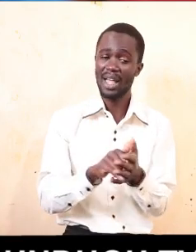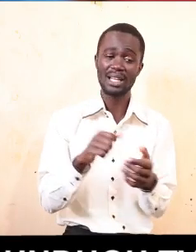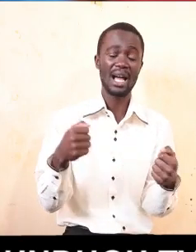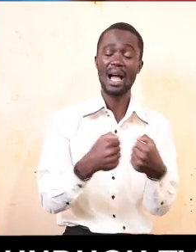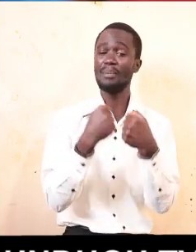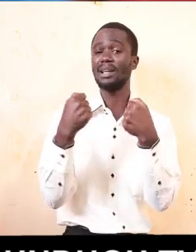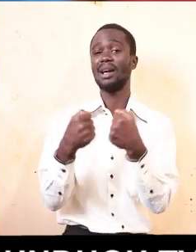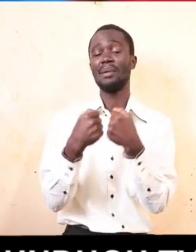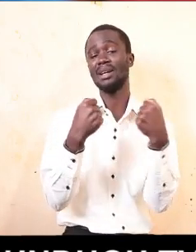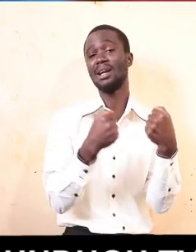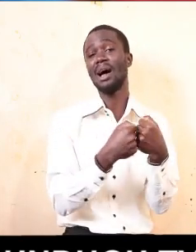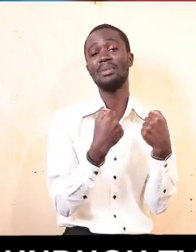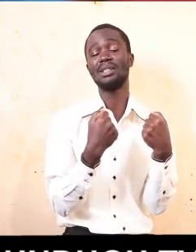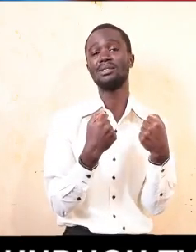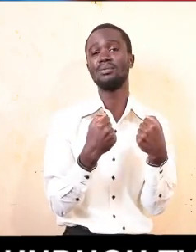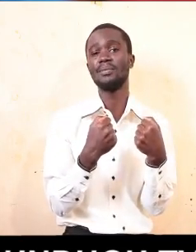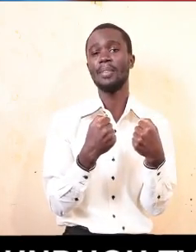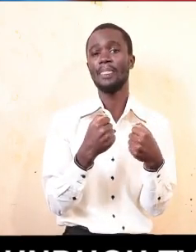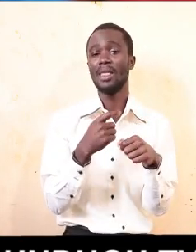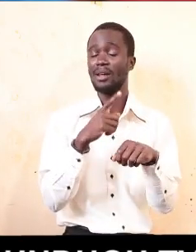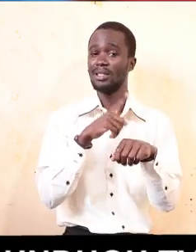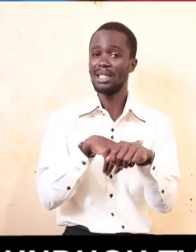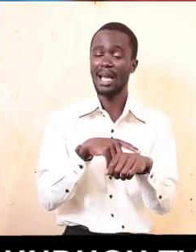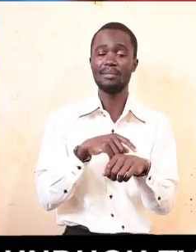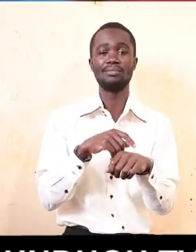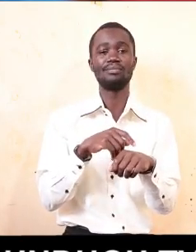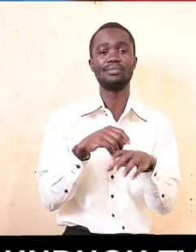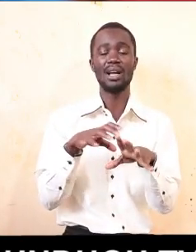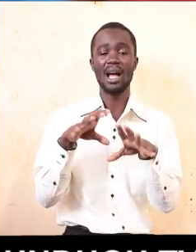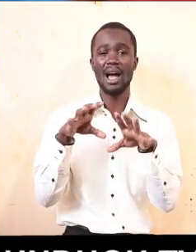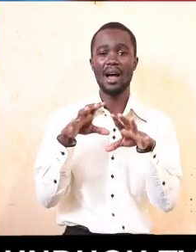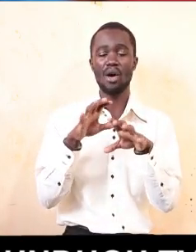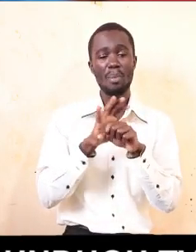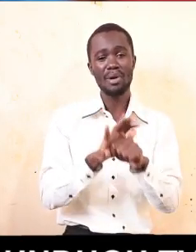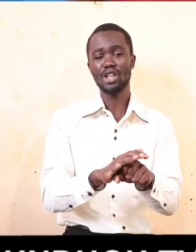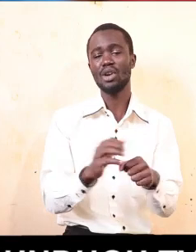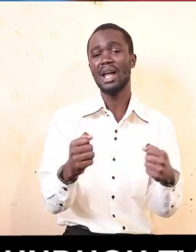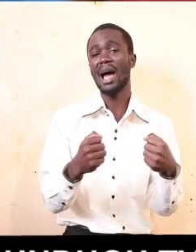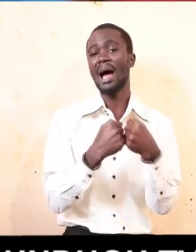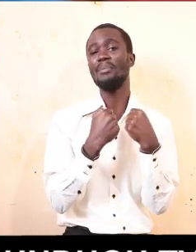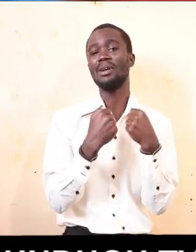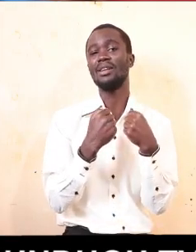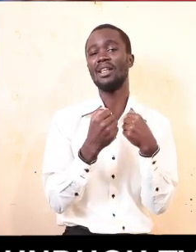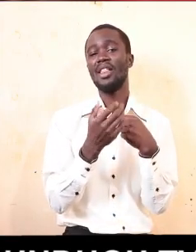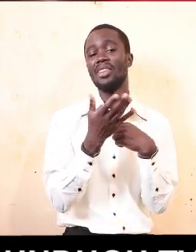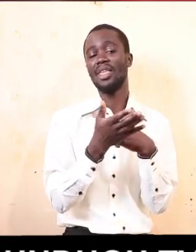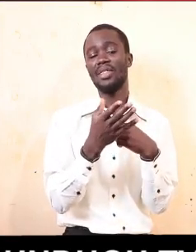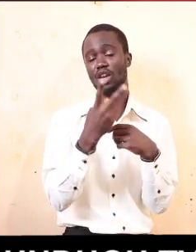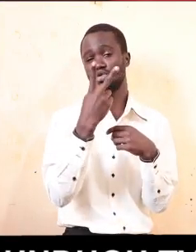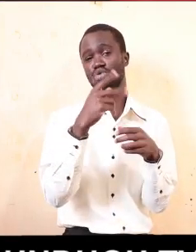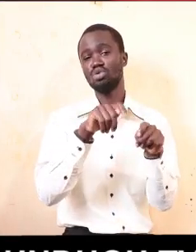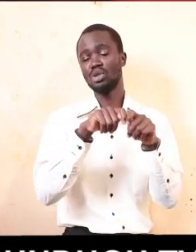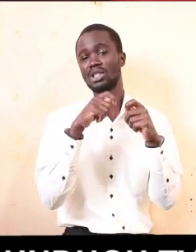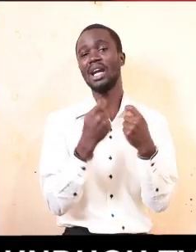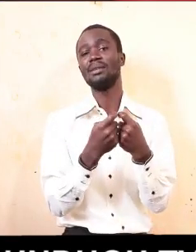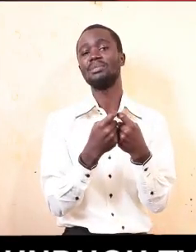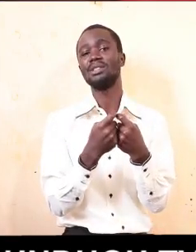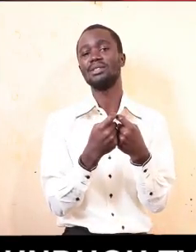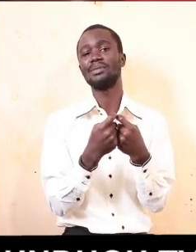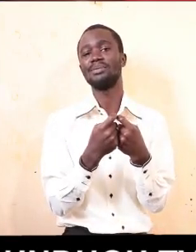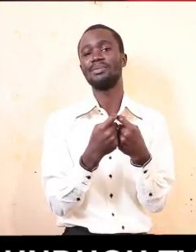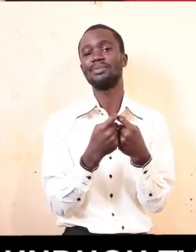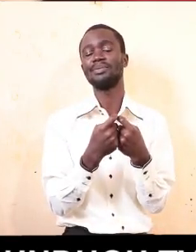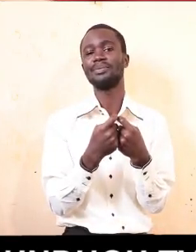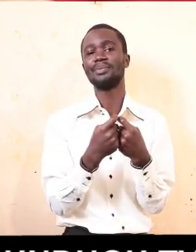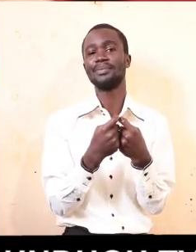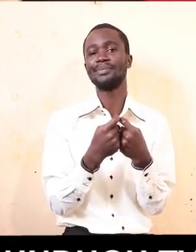linaendelea wakati huo wa dhuluma iliyofanyiwa wana hawa wa Israeli, watu hawa wa